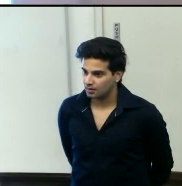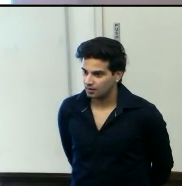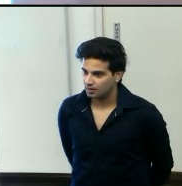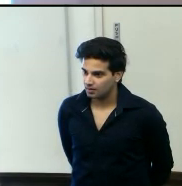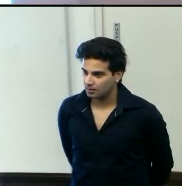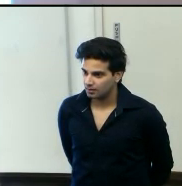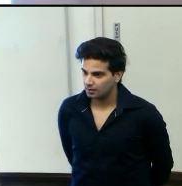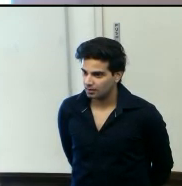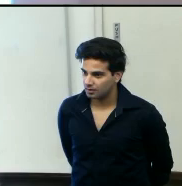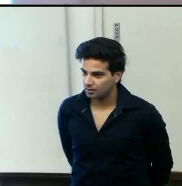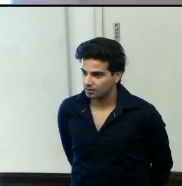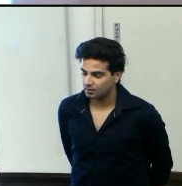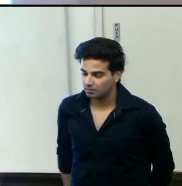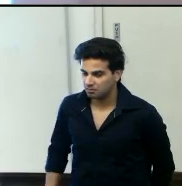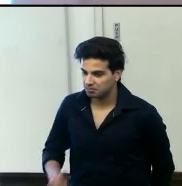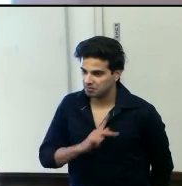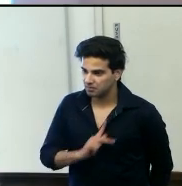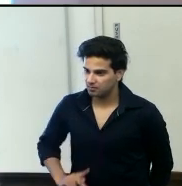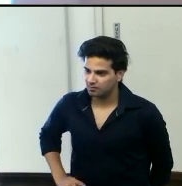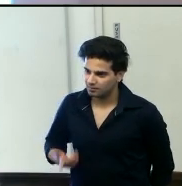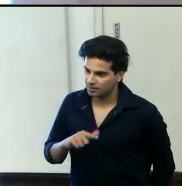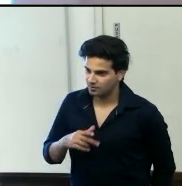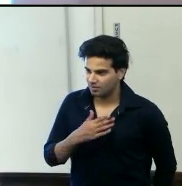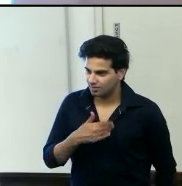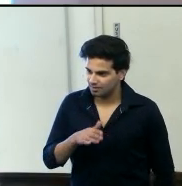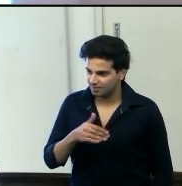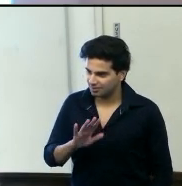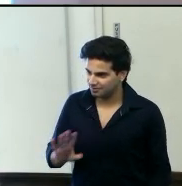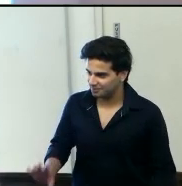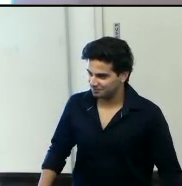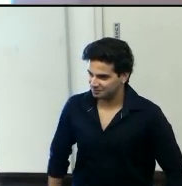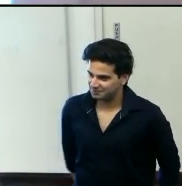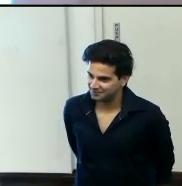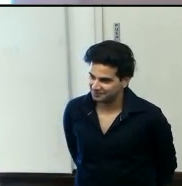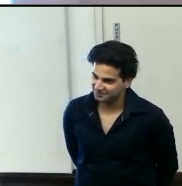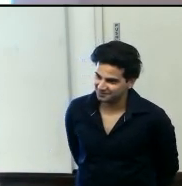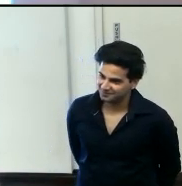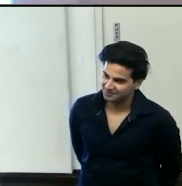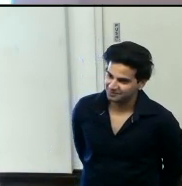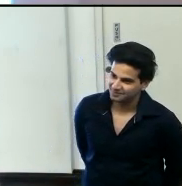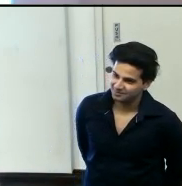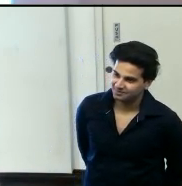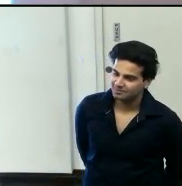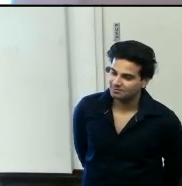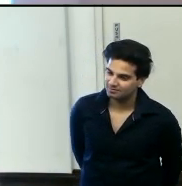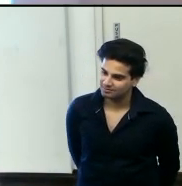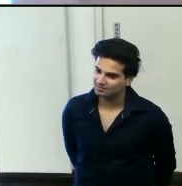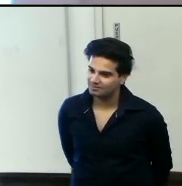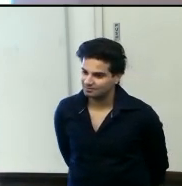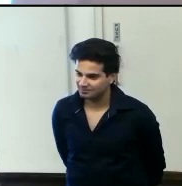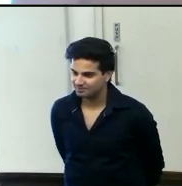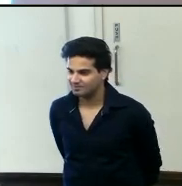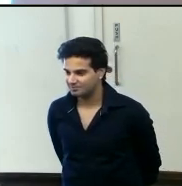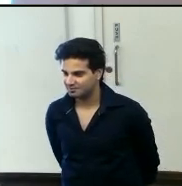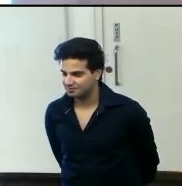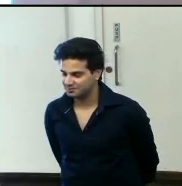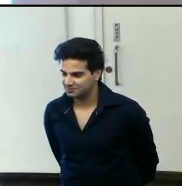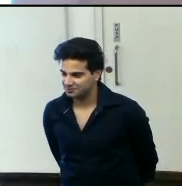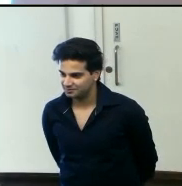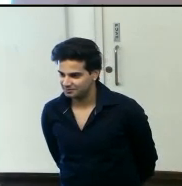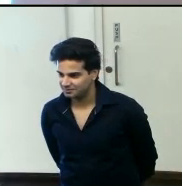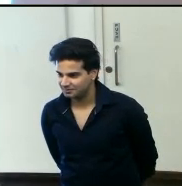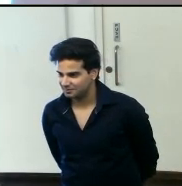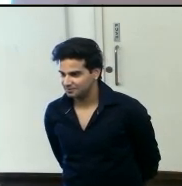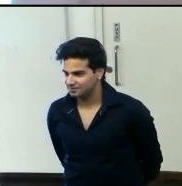ಅದನ್ನ ಒಟ್ಟು ತರೋದಕ್ಕಾಗೋದಿಲ್ಲ. ಅದರಿಂದ ಬರೋವಂಥ ಎಫೆಕ್ಟ್ ಏನಿದೆ ಅದು ಬೇರೆನೇ